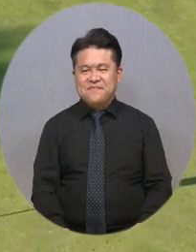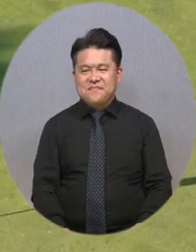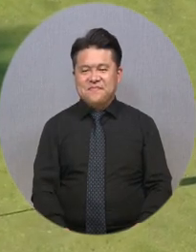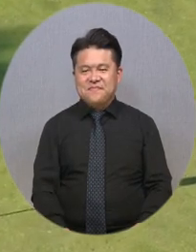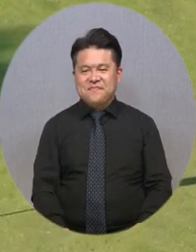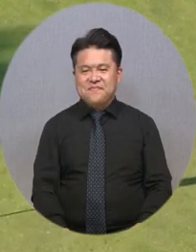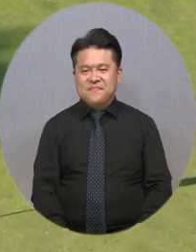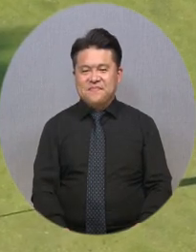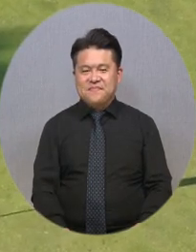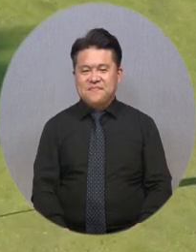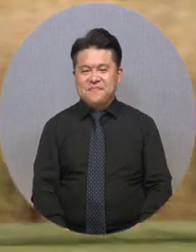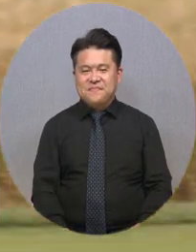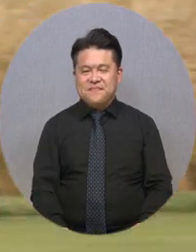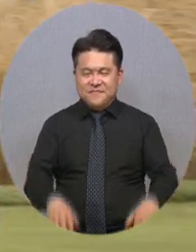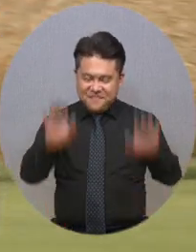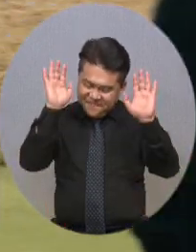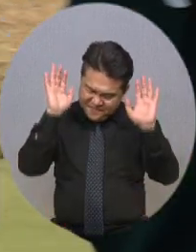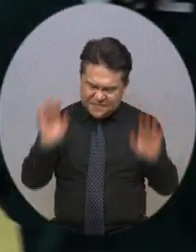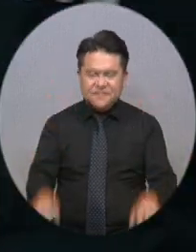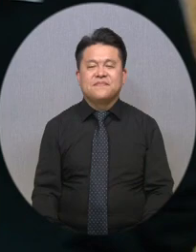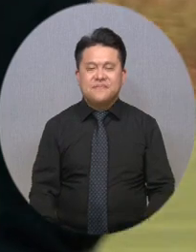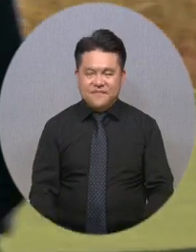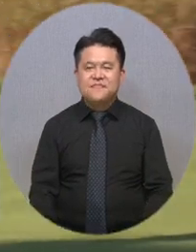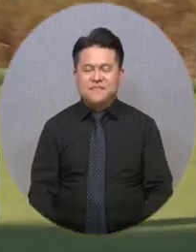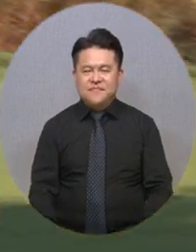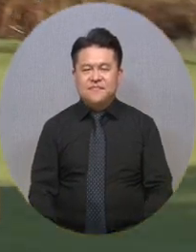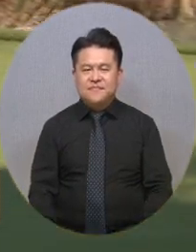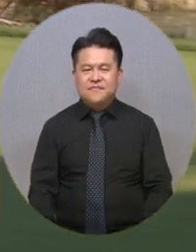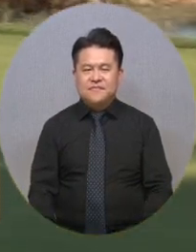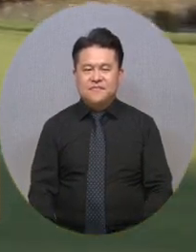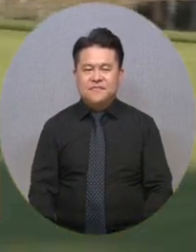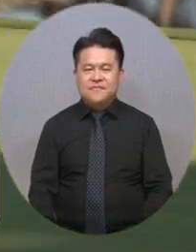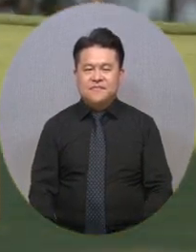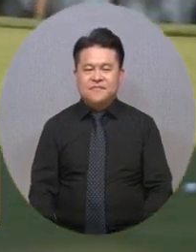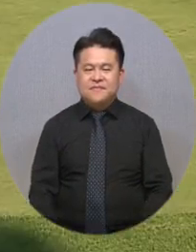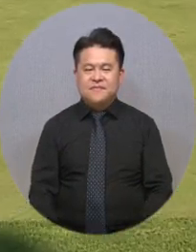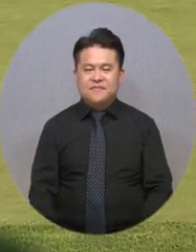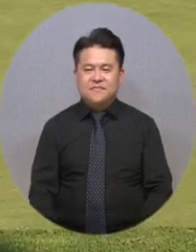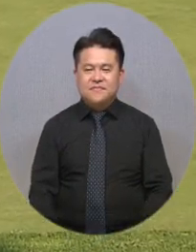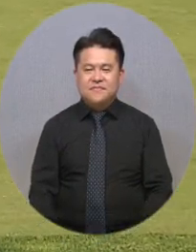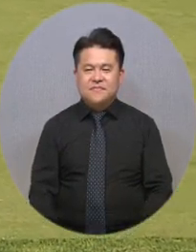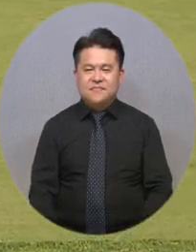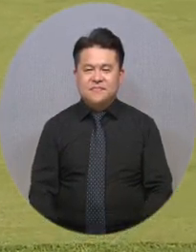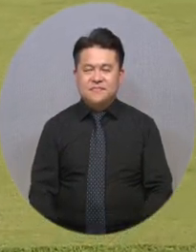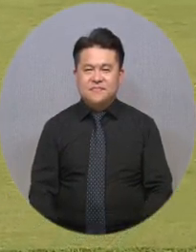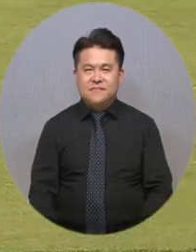기법. 기법. 기법. 나도 버디. 아이.